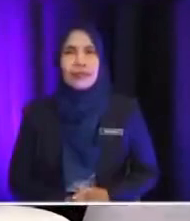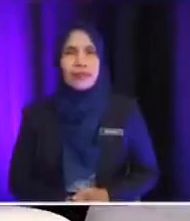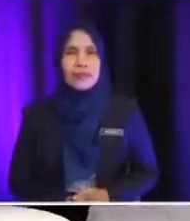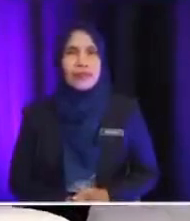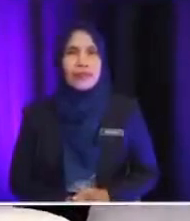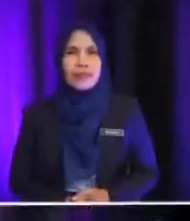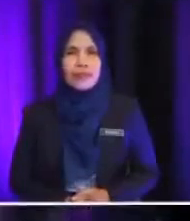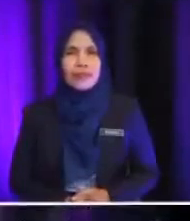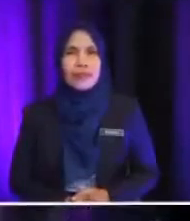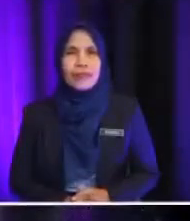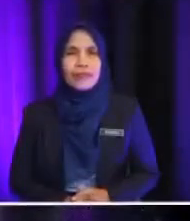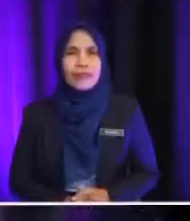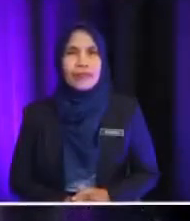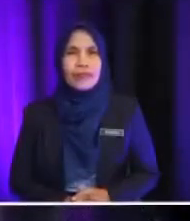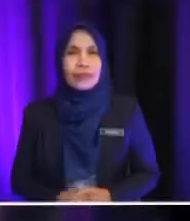cikgu. Seterusnya.